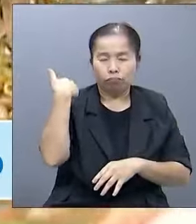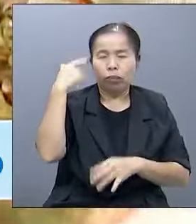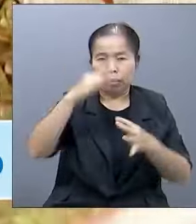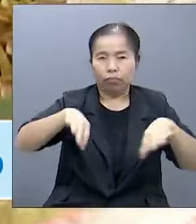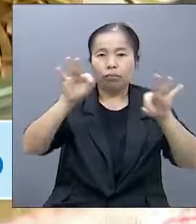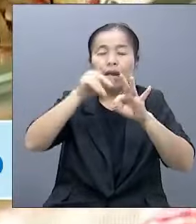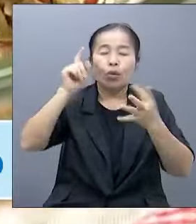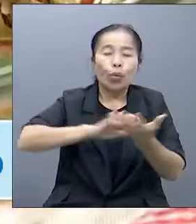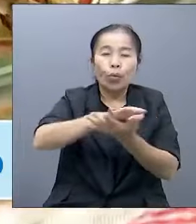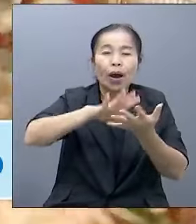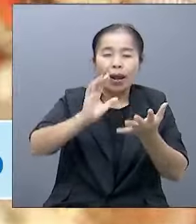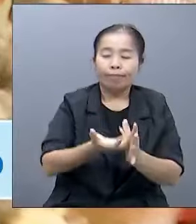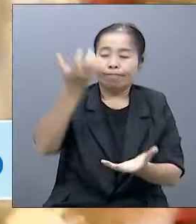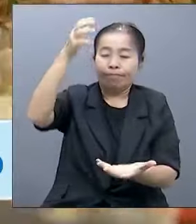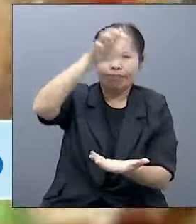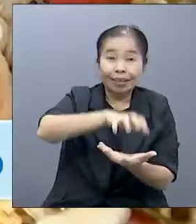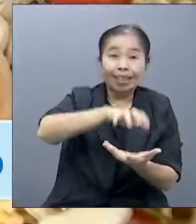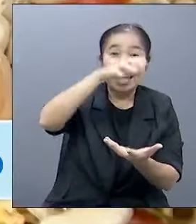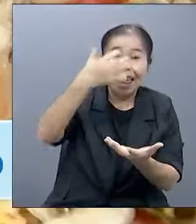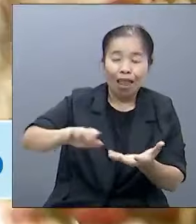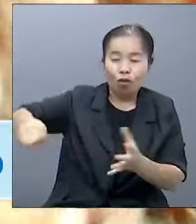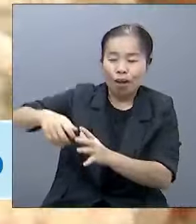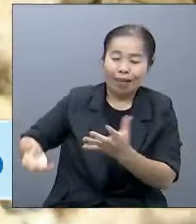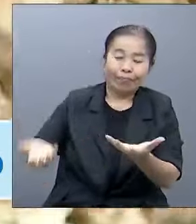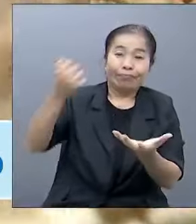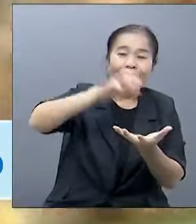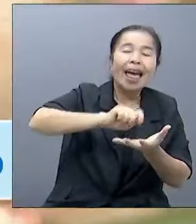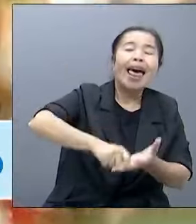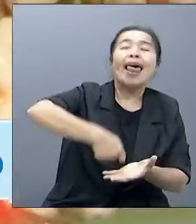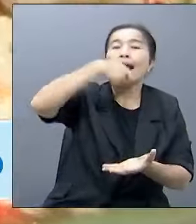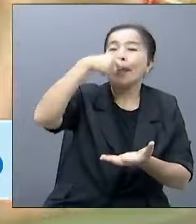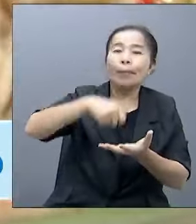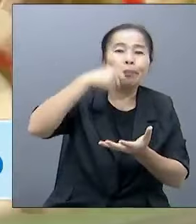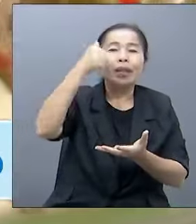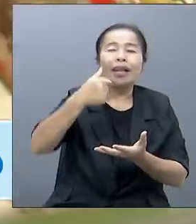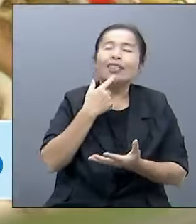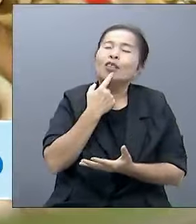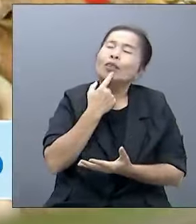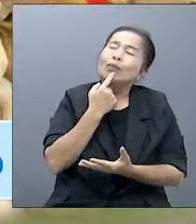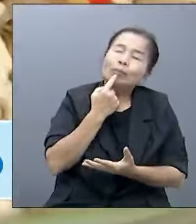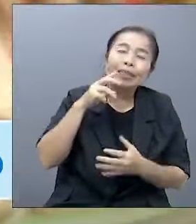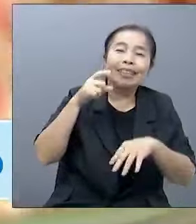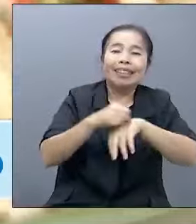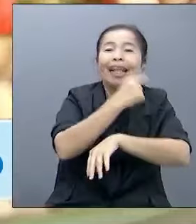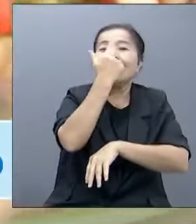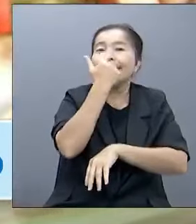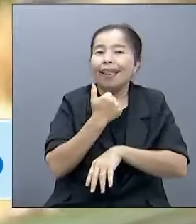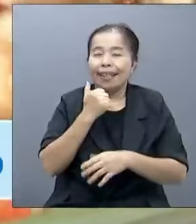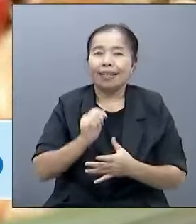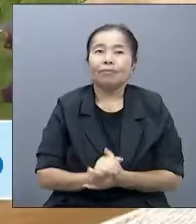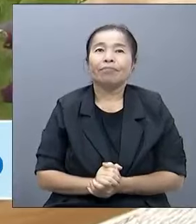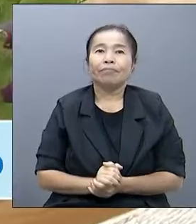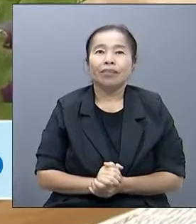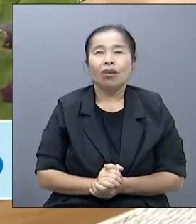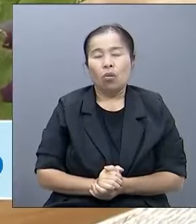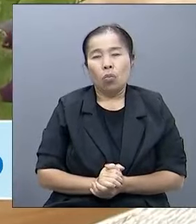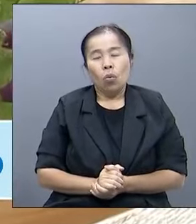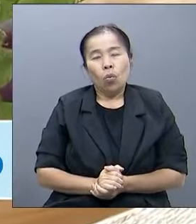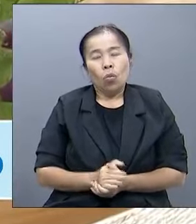ล้วก็ตักใส่จานหลังจากตักใส่จานก็ตักเข้าปากและนี่คือแซงว่าไข่มดแดงครับ ค่ะโหน่าอร่อยจริงๆนะ